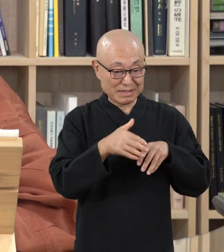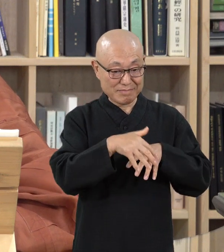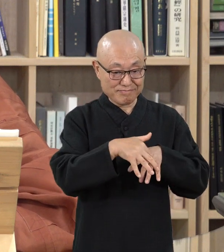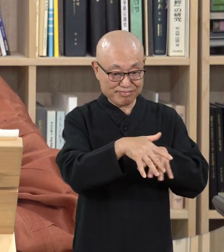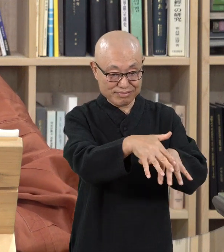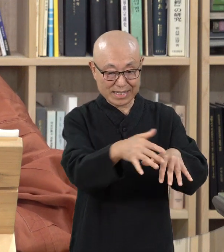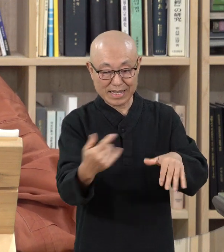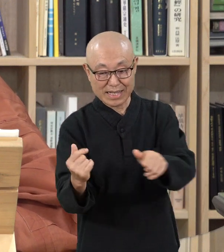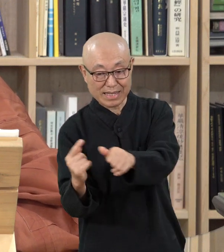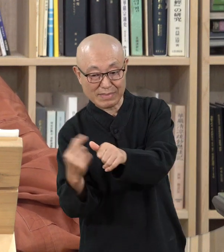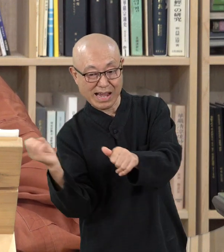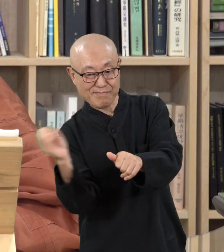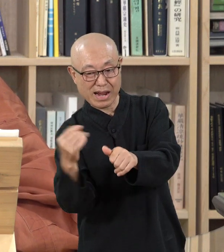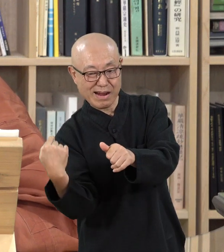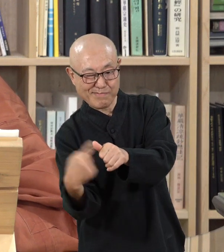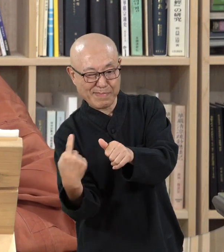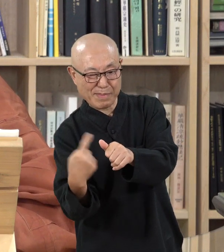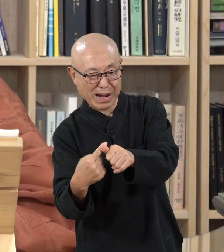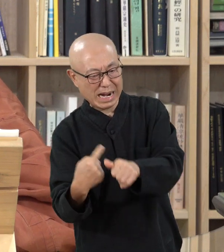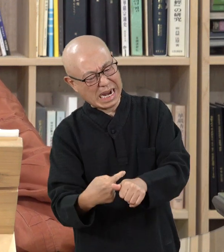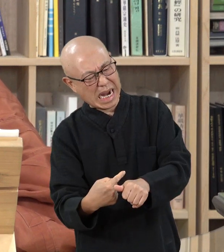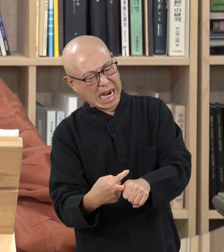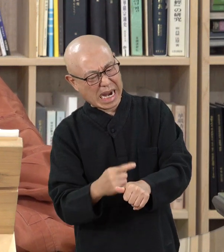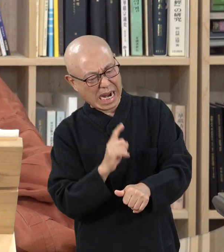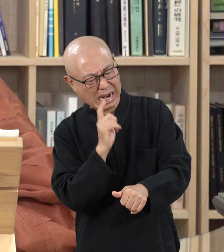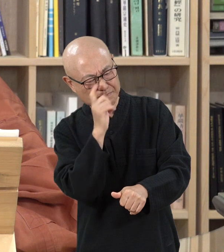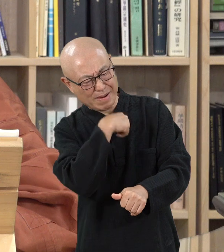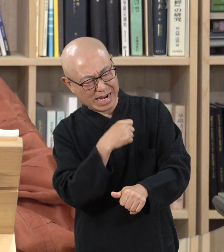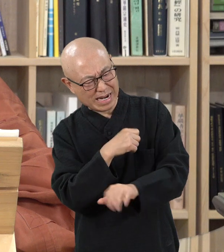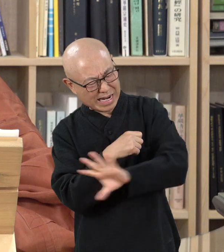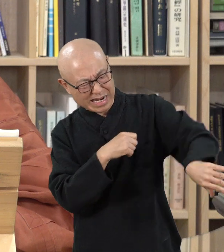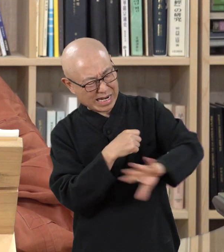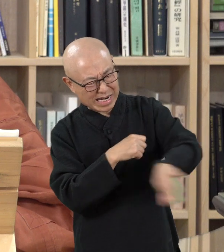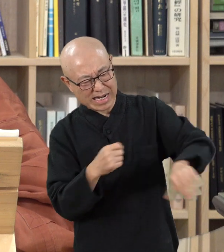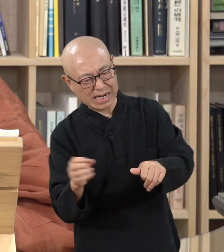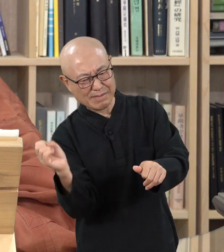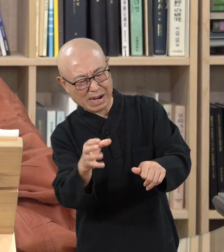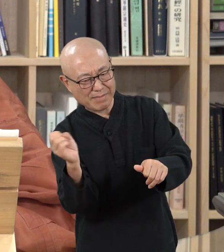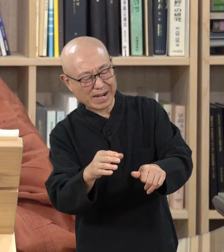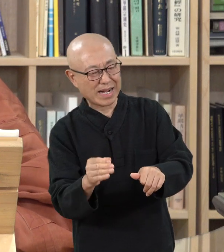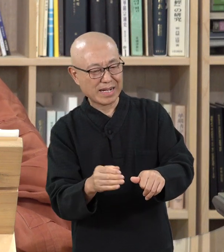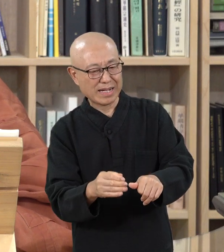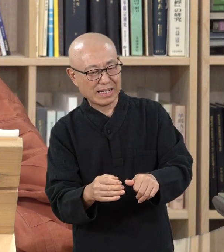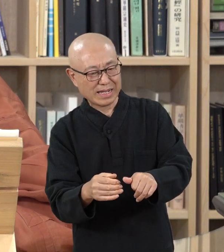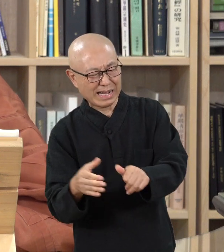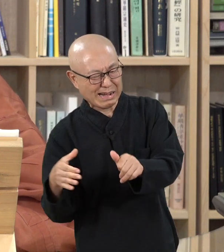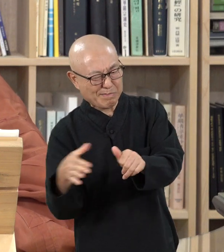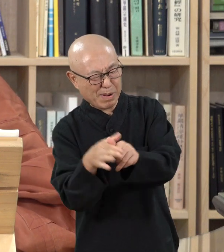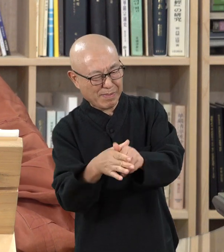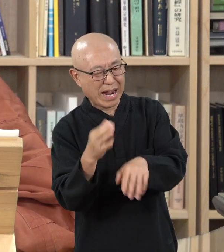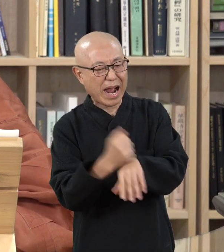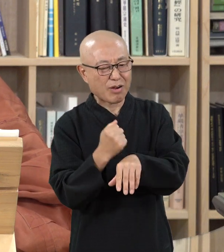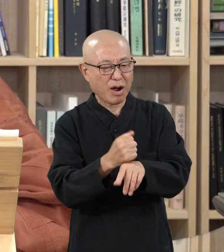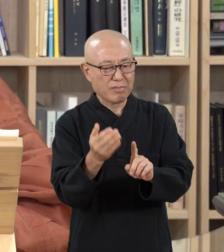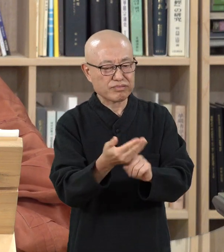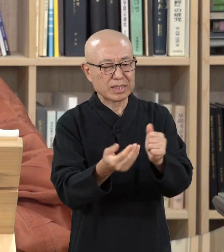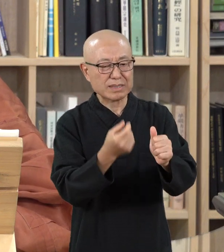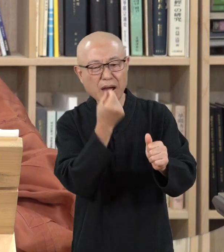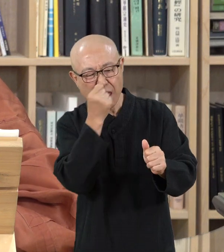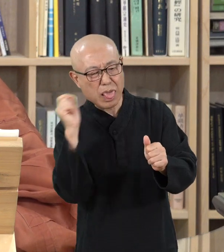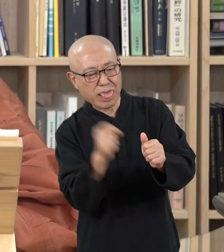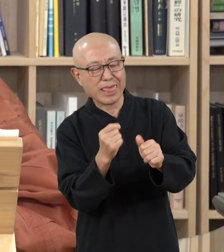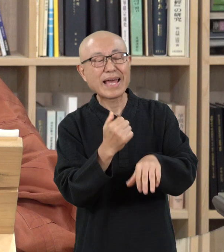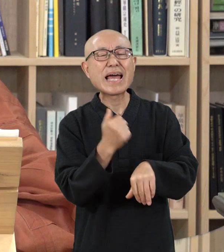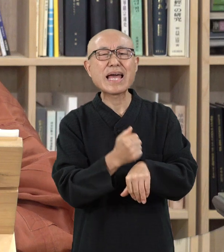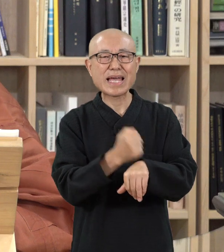아이 천한 사람 비켜라 이런 식으로 이제 말을 들었겠죠. 그래서 폭언을 하고 부처님을